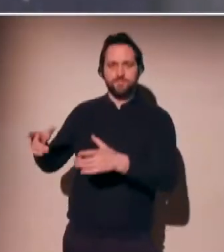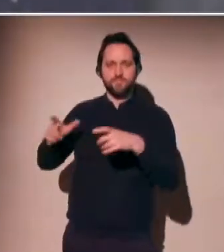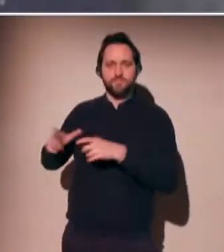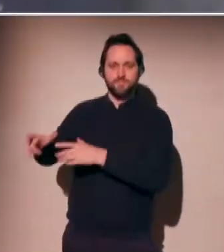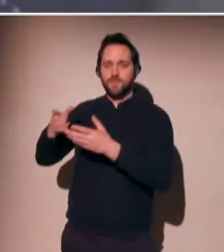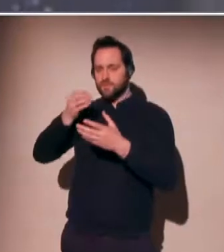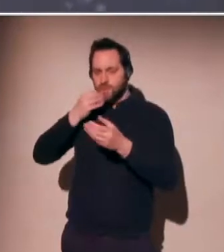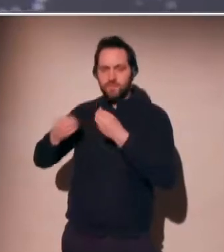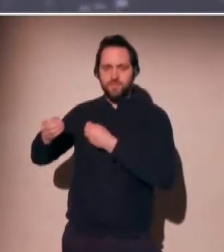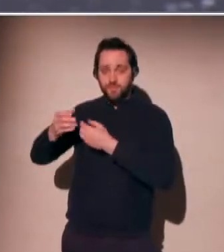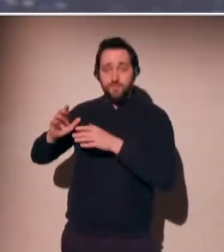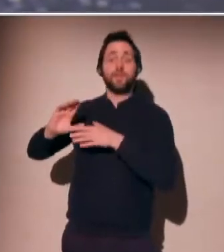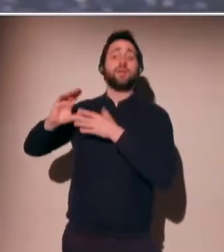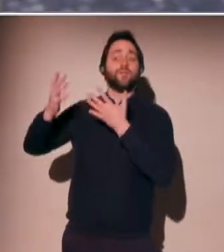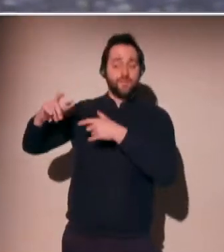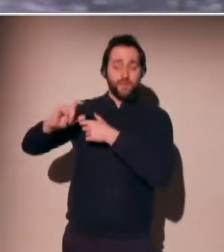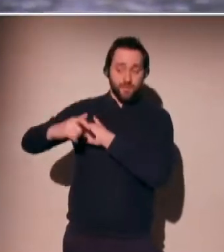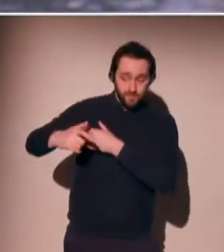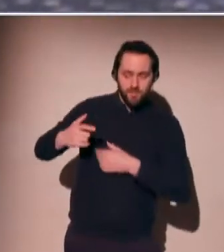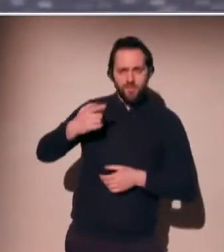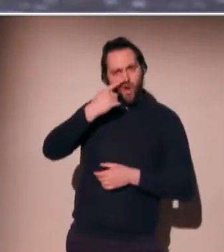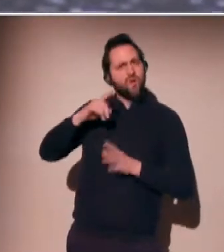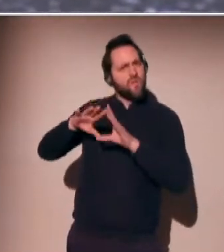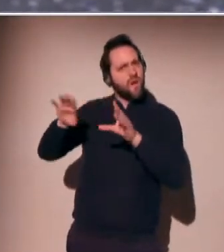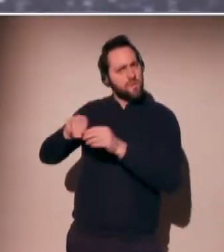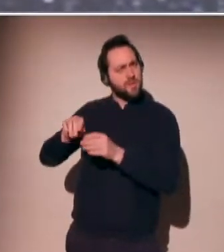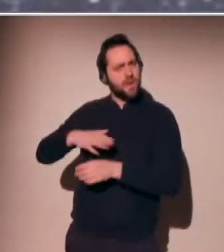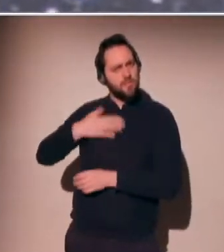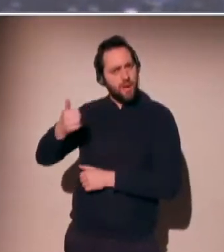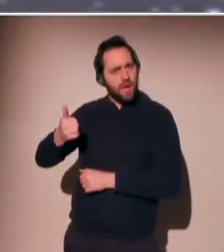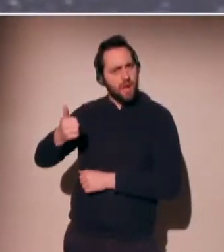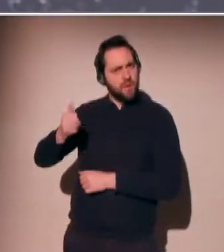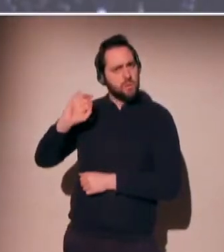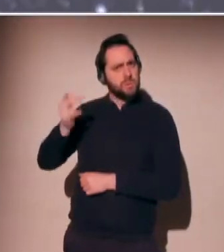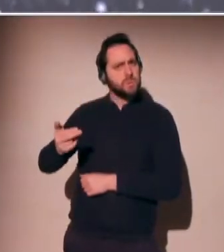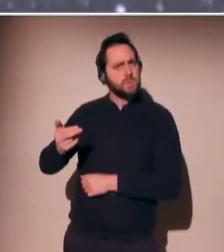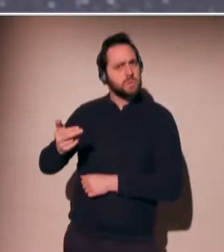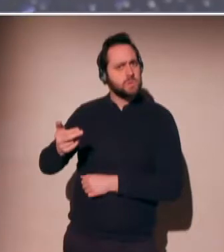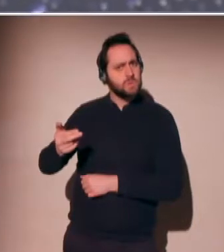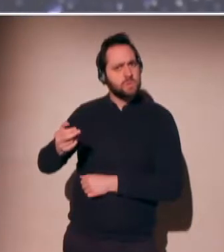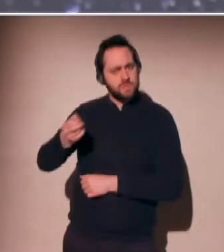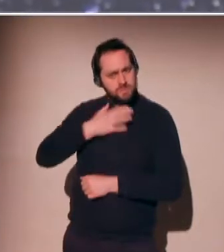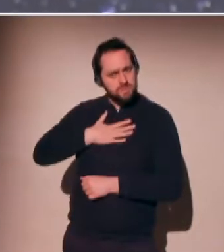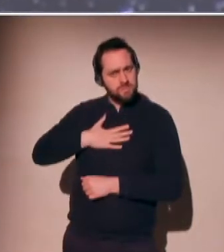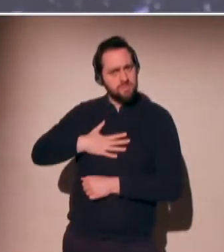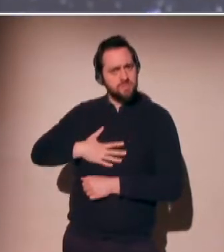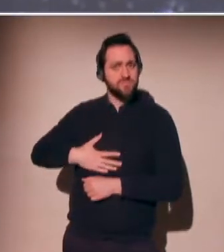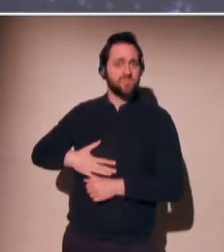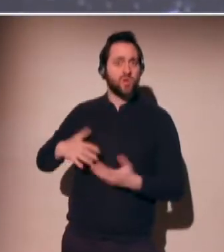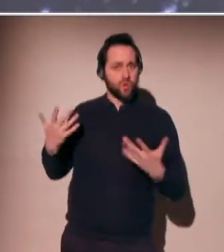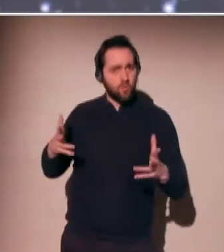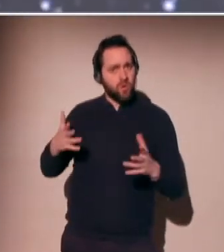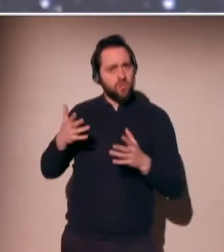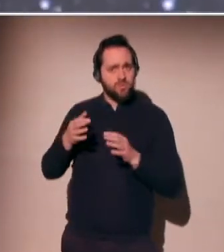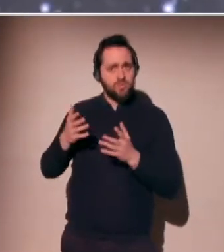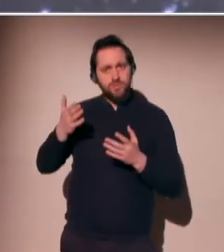la réussite pourrait être mesurée en fonction du nombre de légumes que mes enfants ont ingurgités.